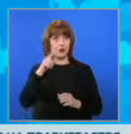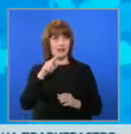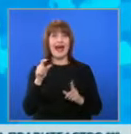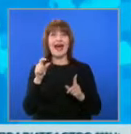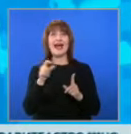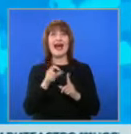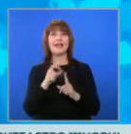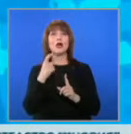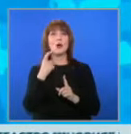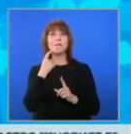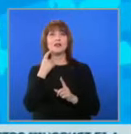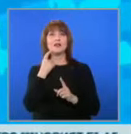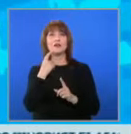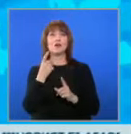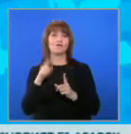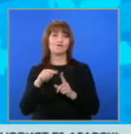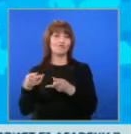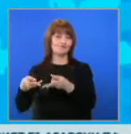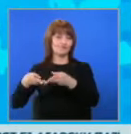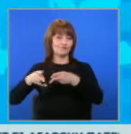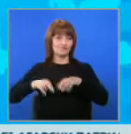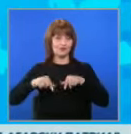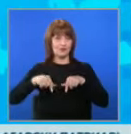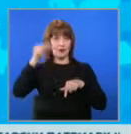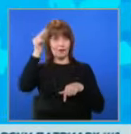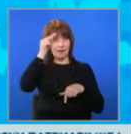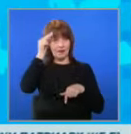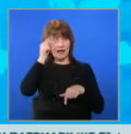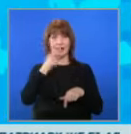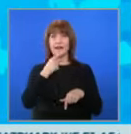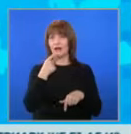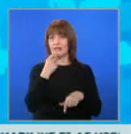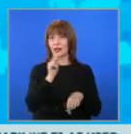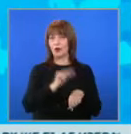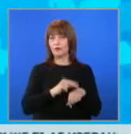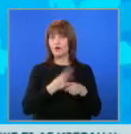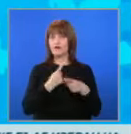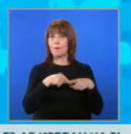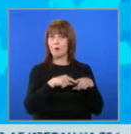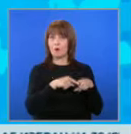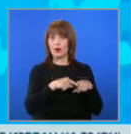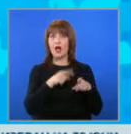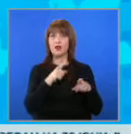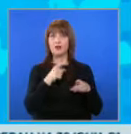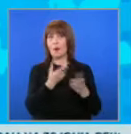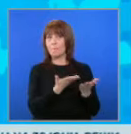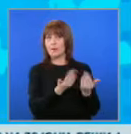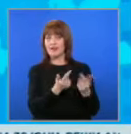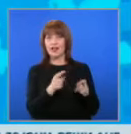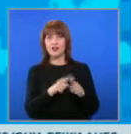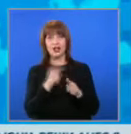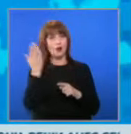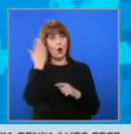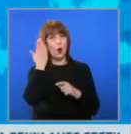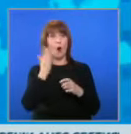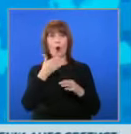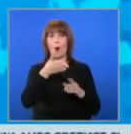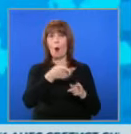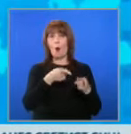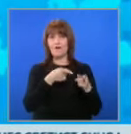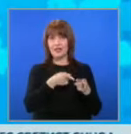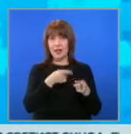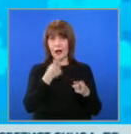Утре Рангел Бизюрев ще бъде екстрадиран в България, съобщиха от Пловдивската прокуратура. Той беше привлечен като обвиняем за